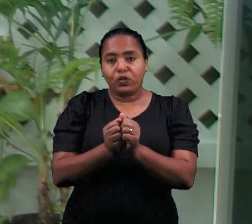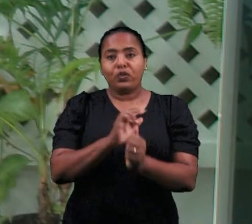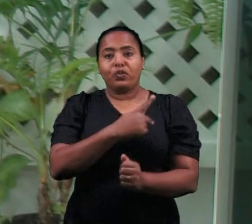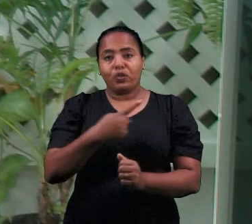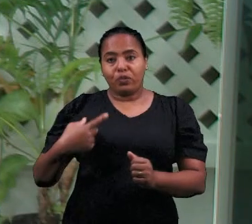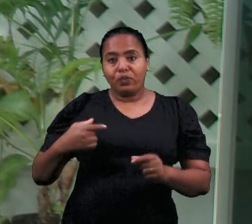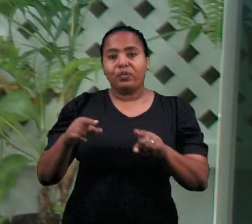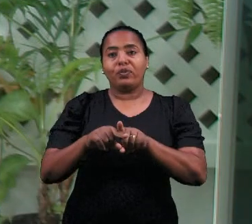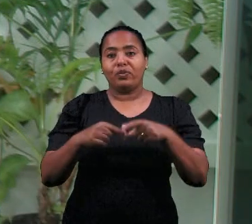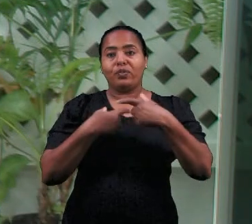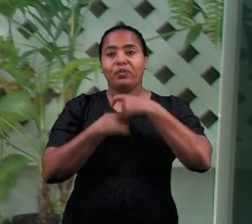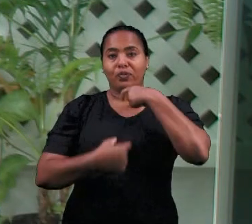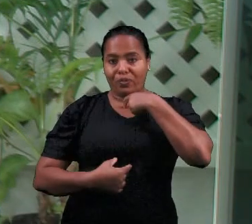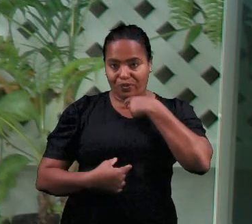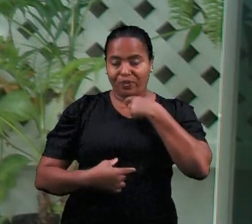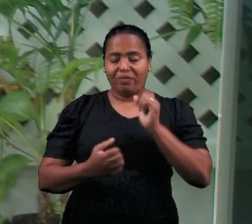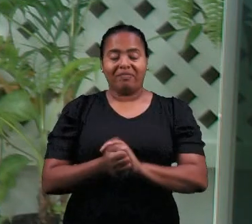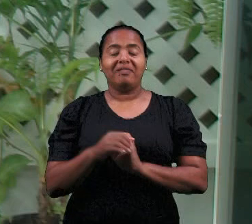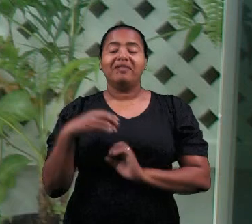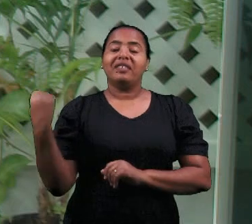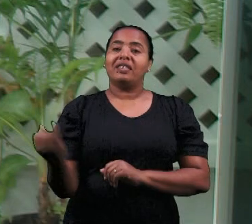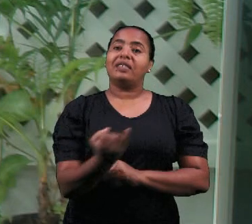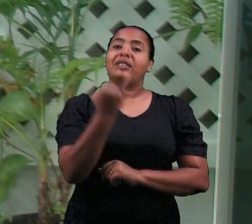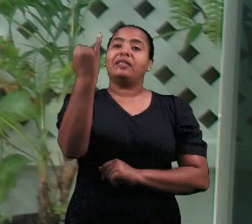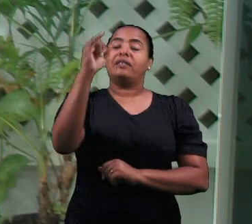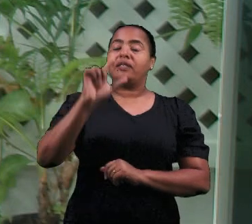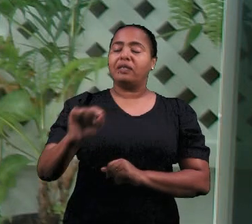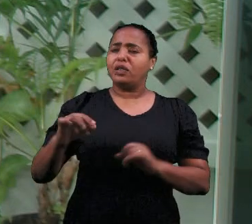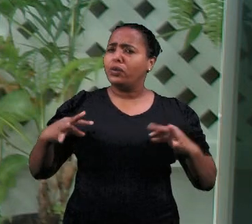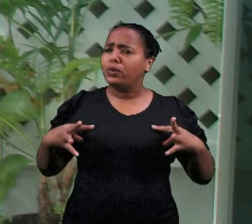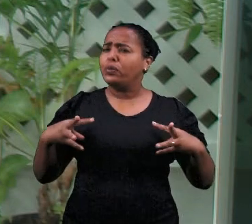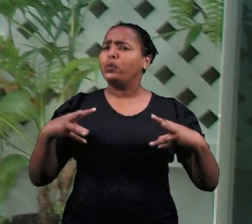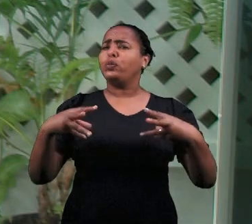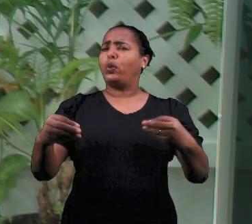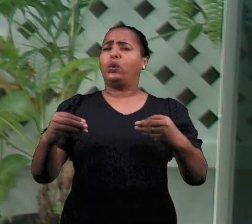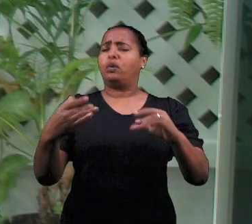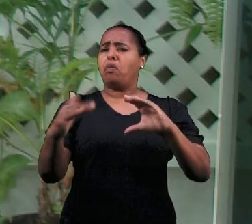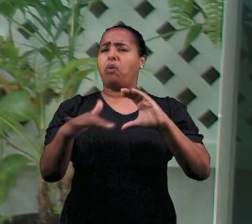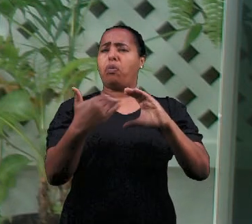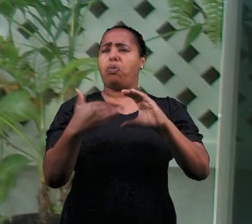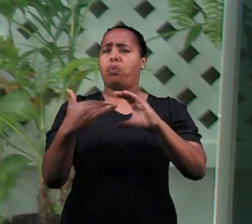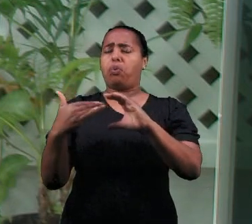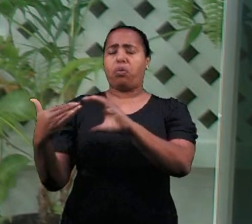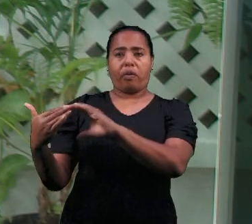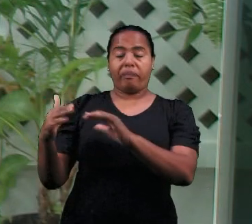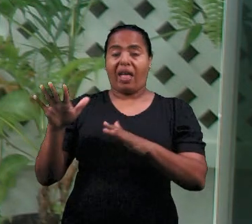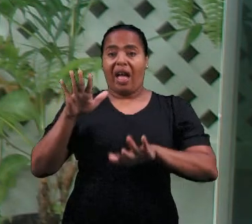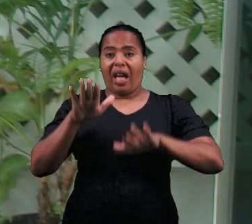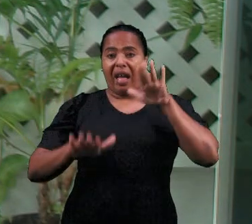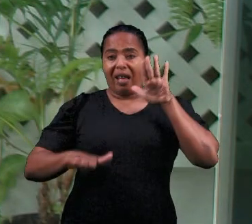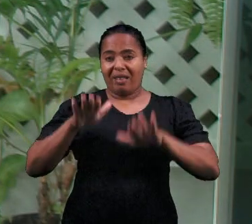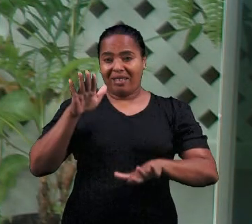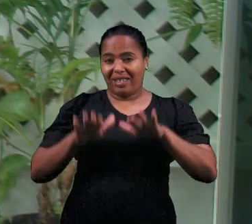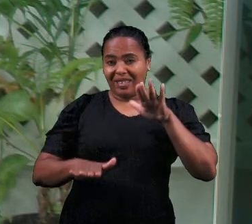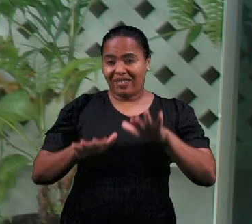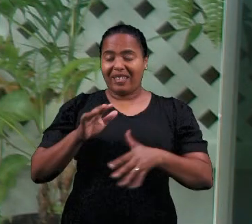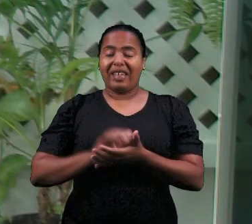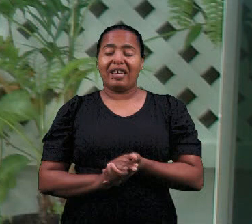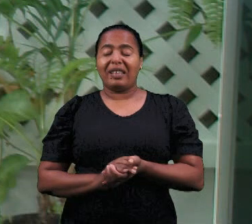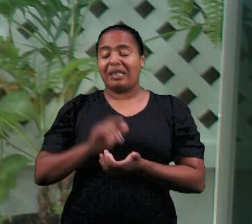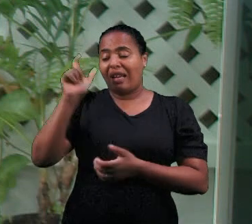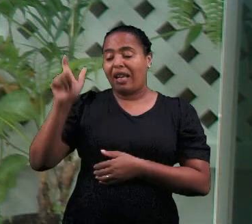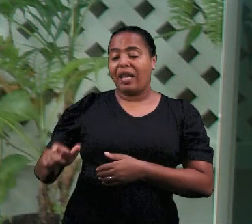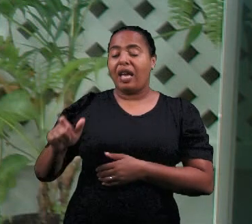la participation de l'Église avec leurs pasteurs et ouvriers. C'est important que